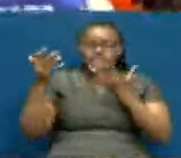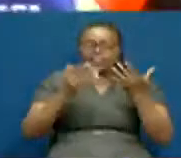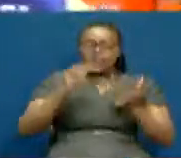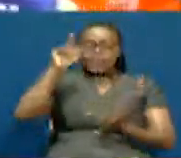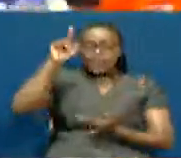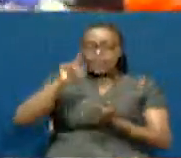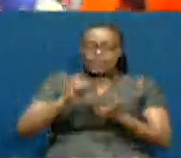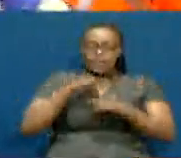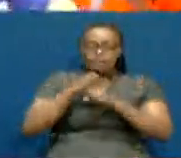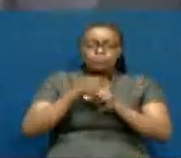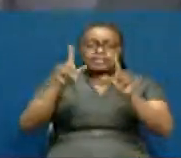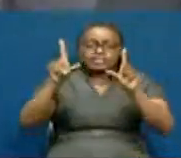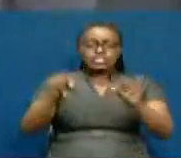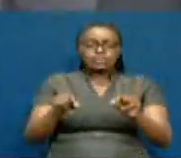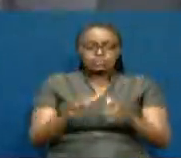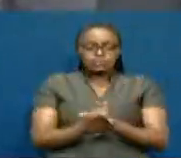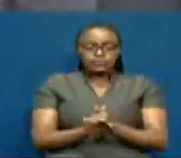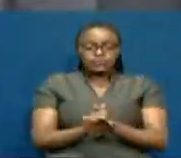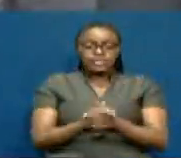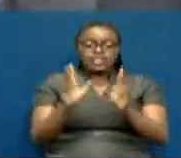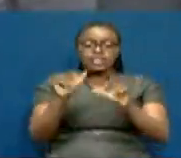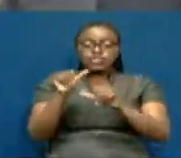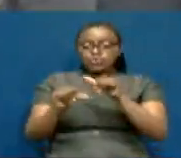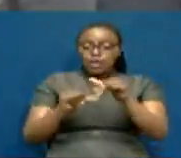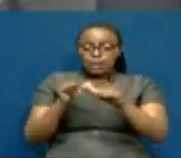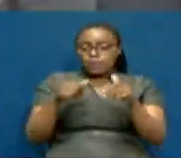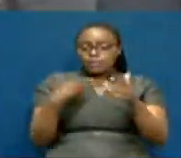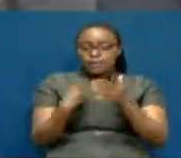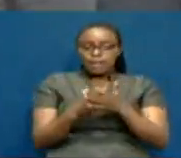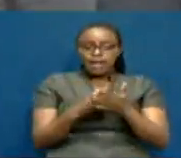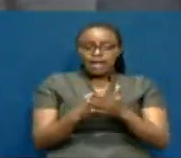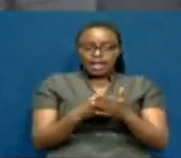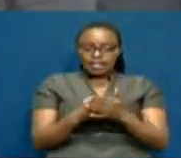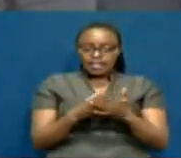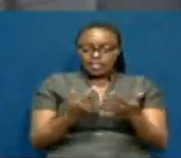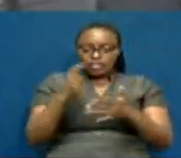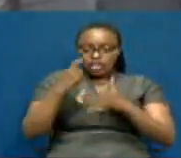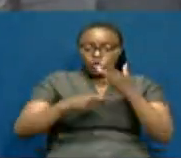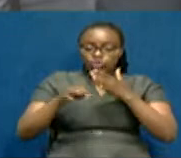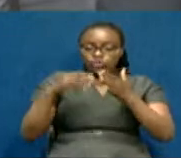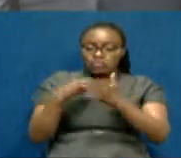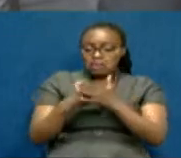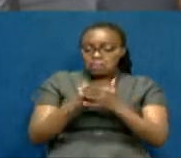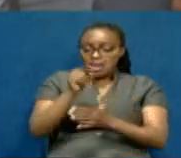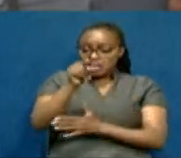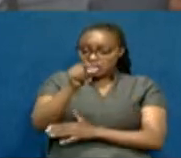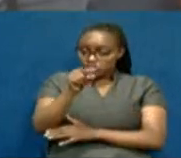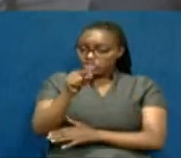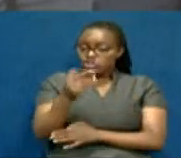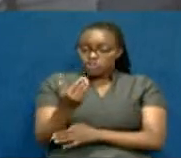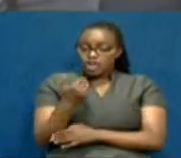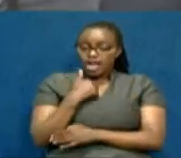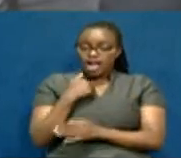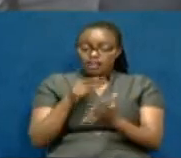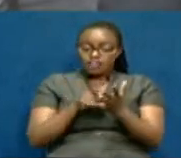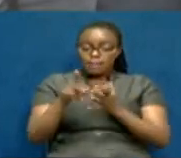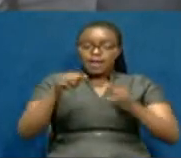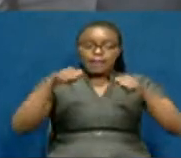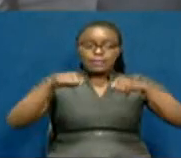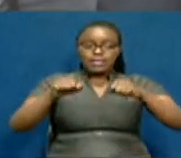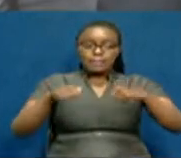to make it affordable. Mambo ya juu ya pesa, gharama ya pesa, wewe unanunua